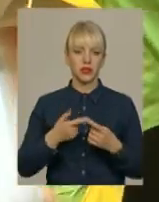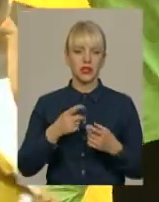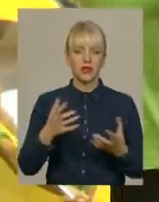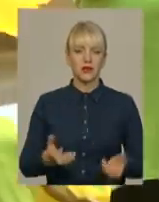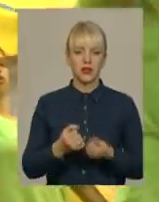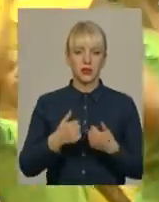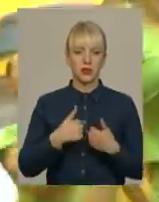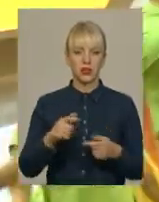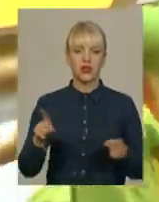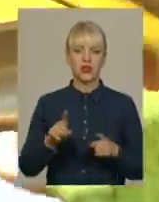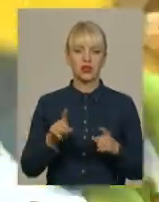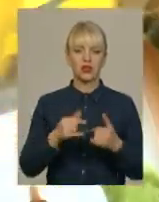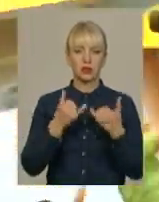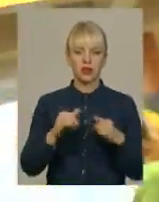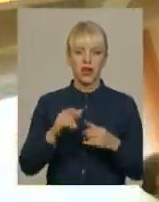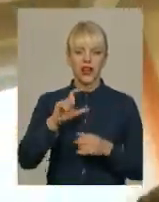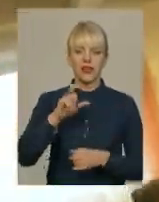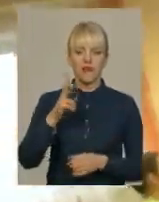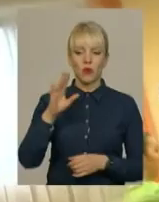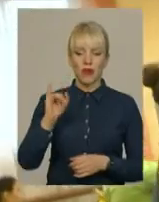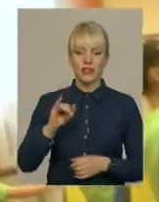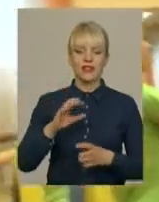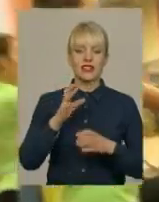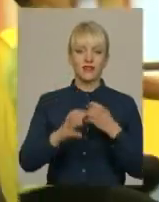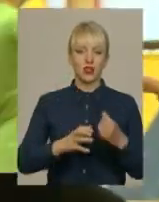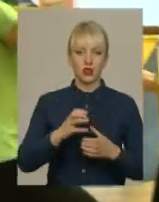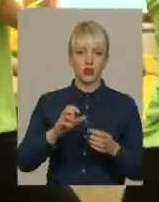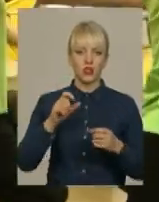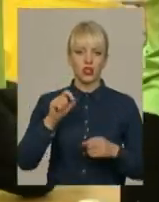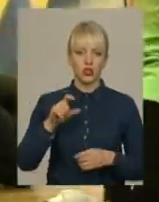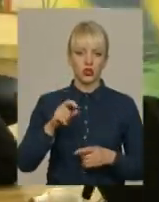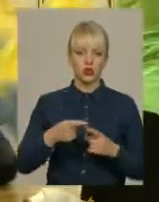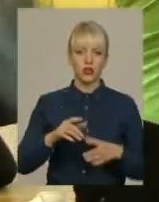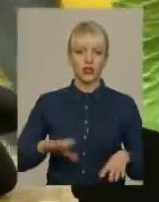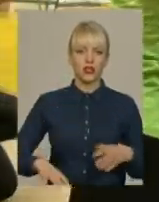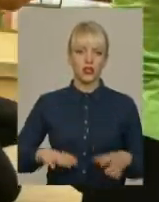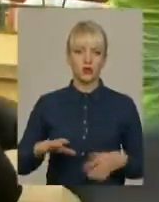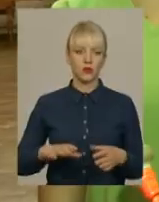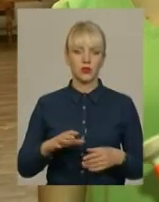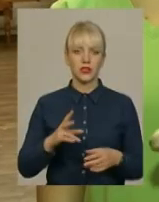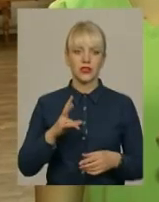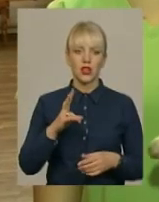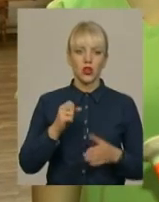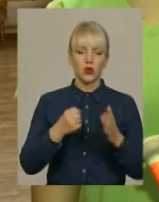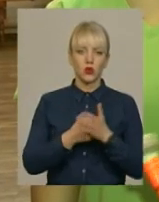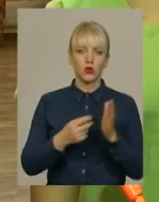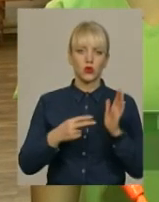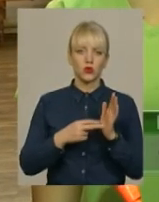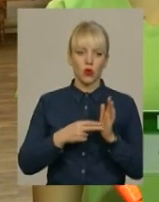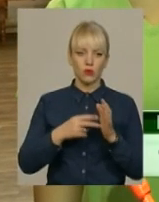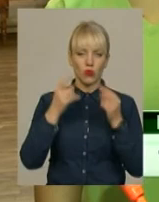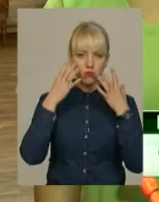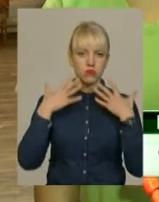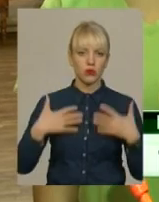Щоби здобувати європейські, світові, срібло та золото, дівчата кажуть, тренуються перед змаганнями до 7-го поту. Коли ми